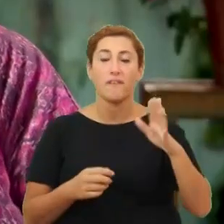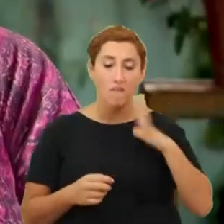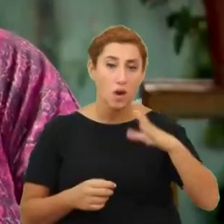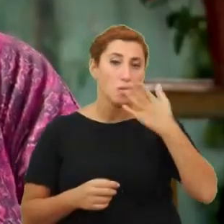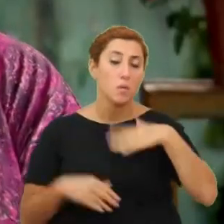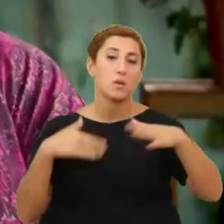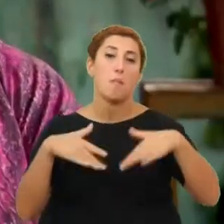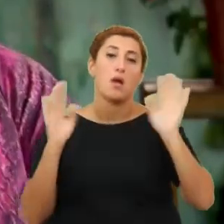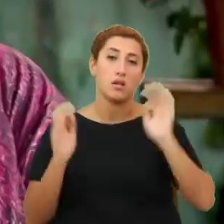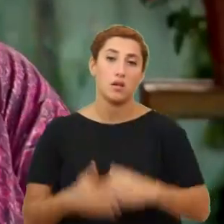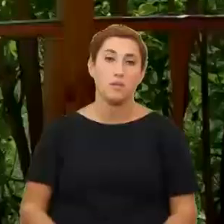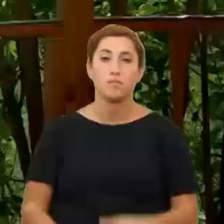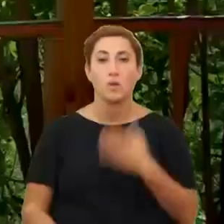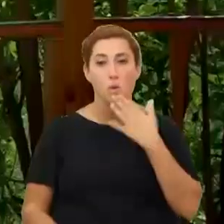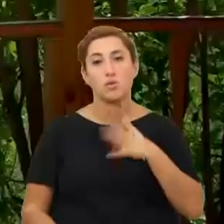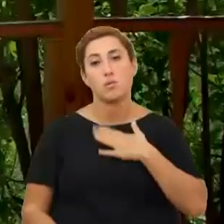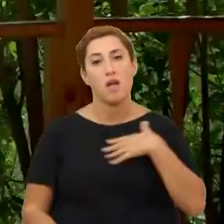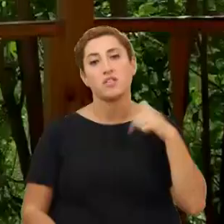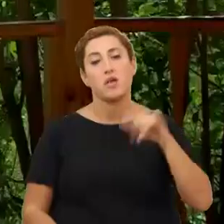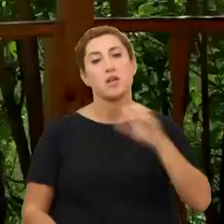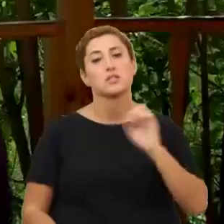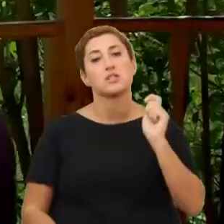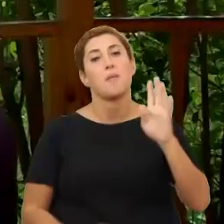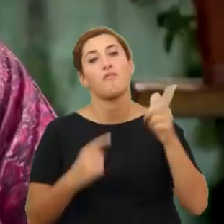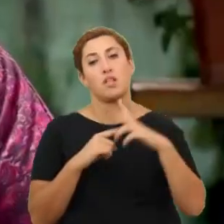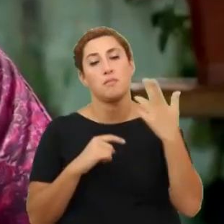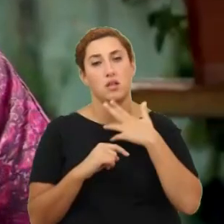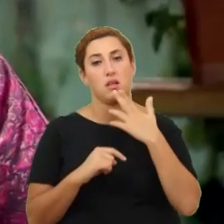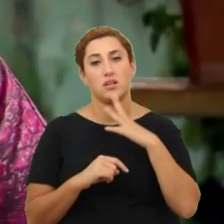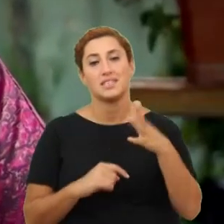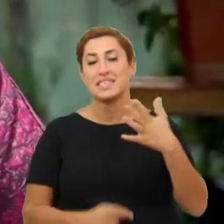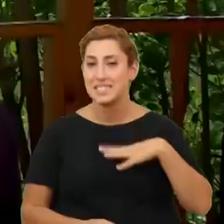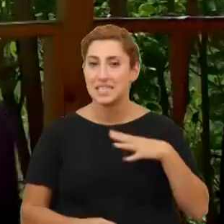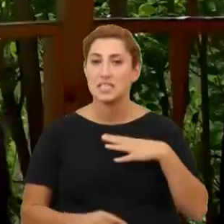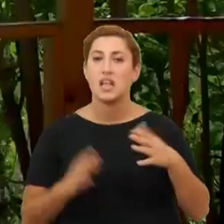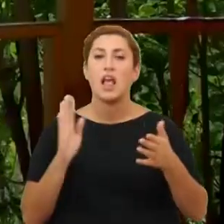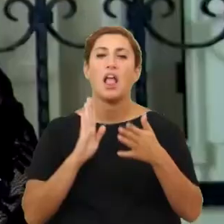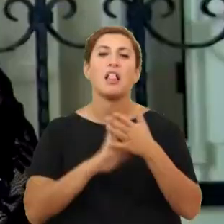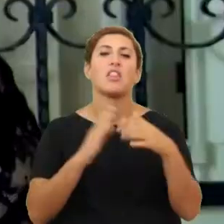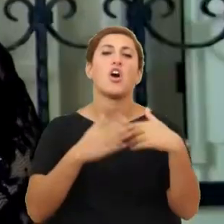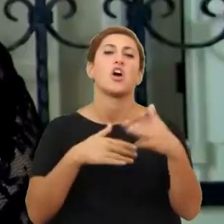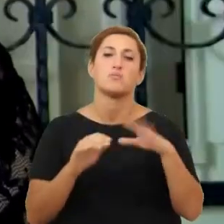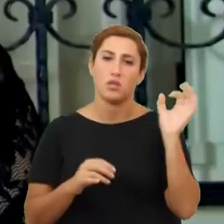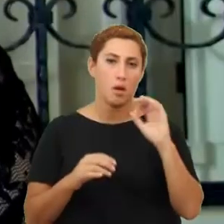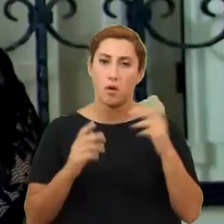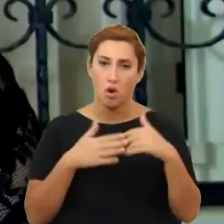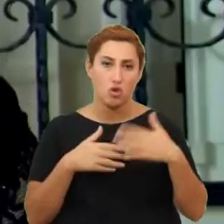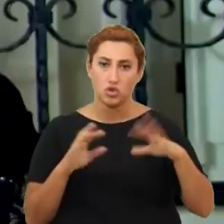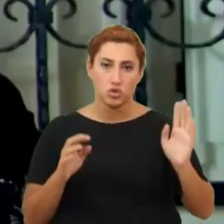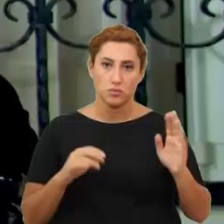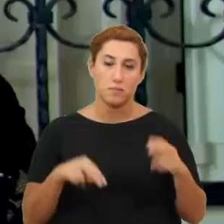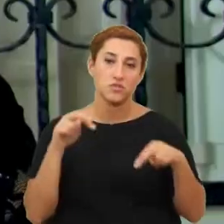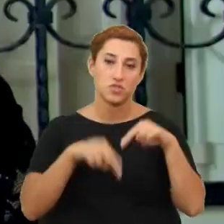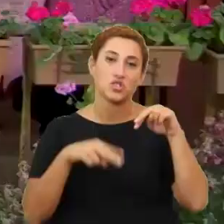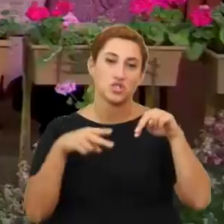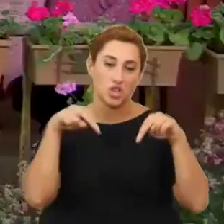Varsa yoksa barbekü. Yok canım anne, şimdi haksızlık etme Fatma teyze. İstese elini bile sürmez. Tabii sürmem.